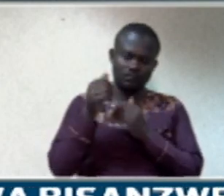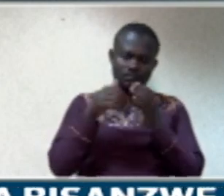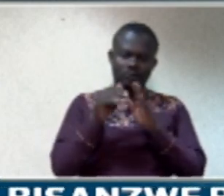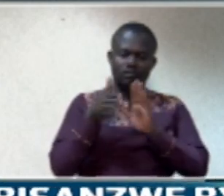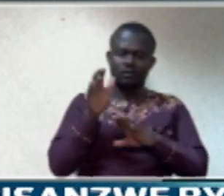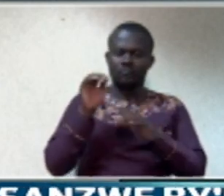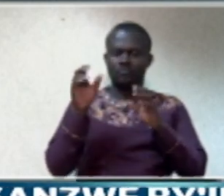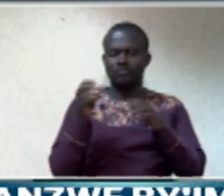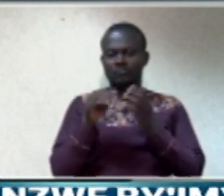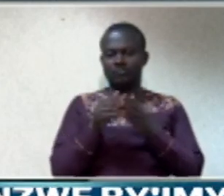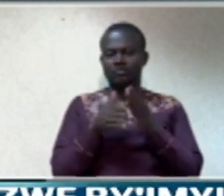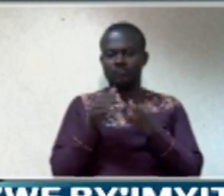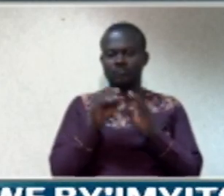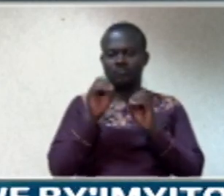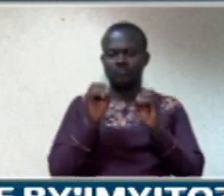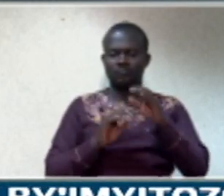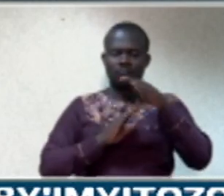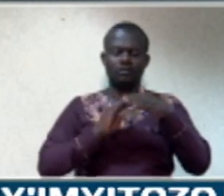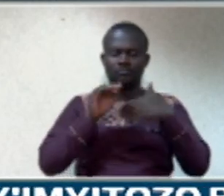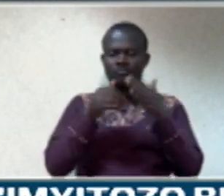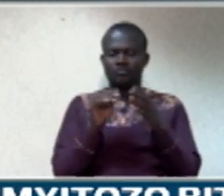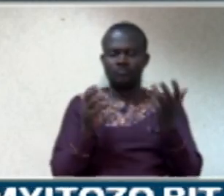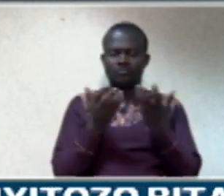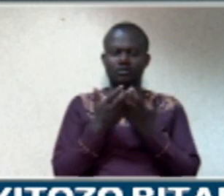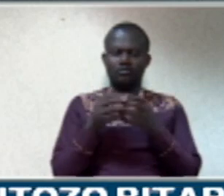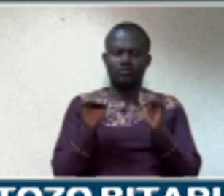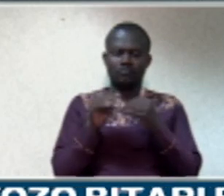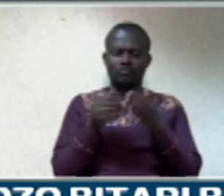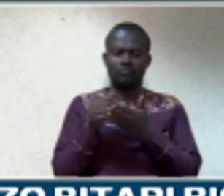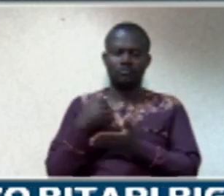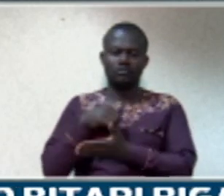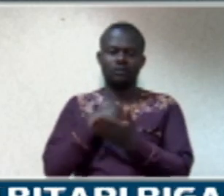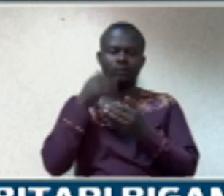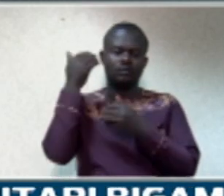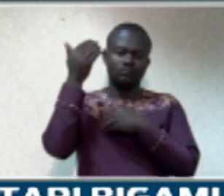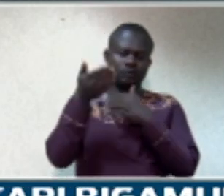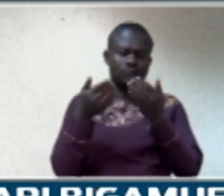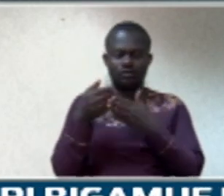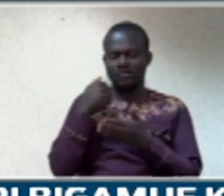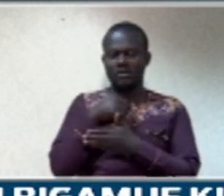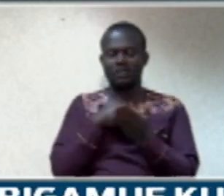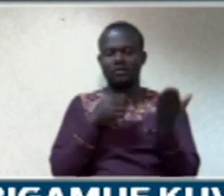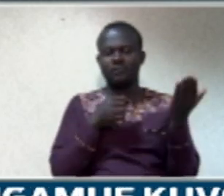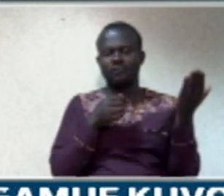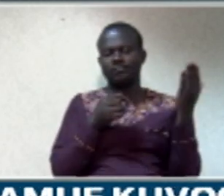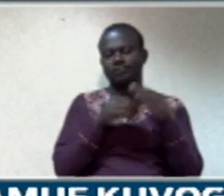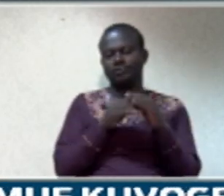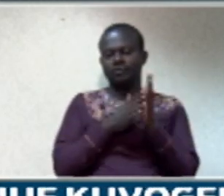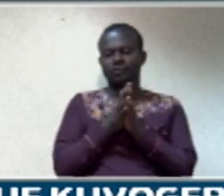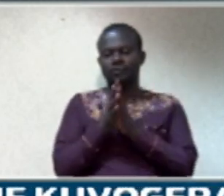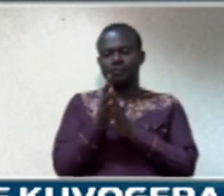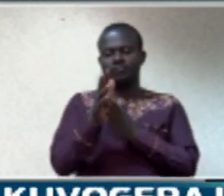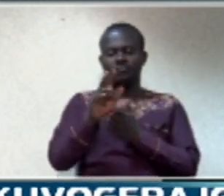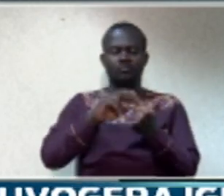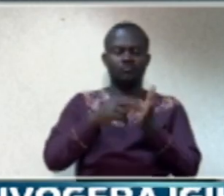twubake icyicaro gikuru n'ibijyanye n'igerageza tubanza gukora hanyuma tukazakurikizaho gushora imari muri uyu mushinga